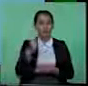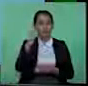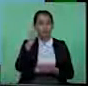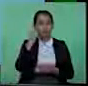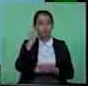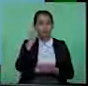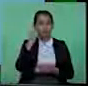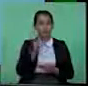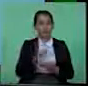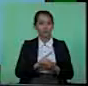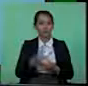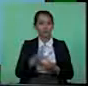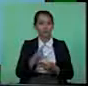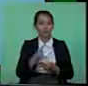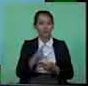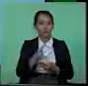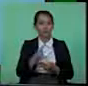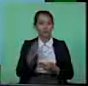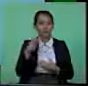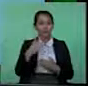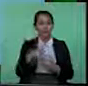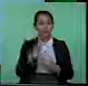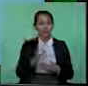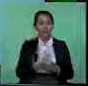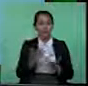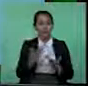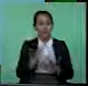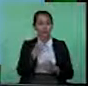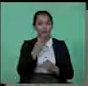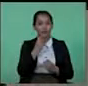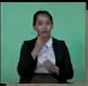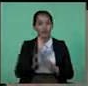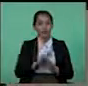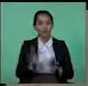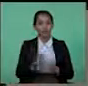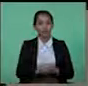O'ylaymanki, masala sizga tushunarli. Buni yechishda aslo qiynalmaysiz.